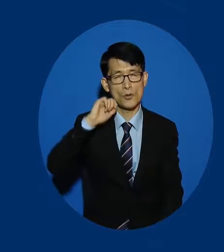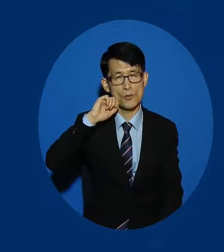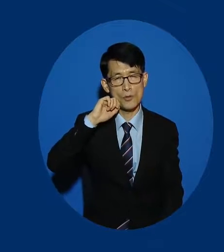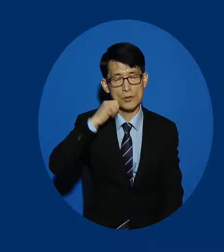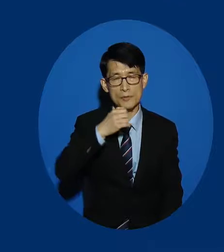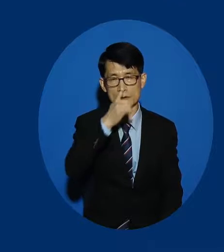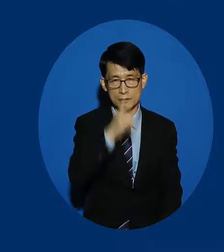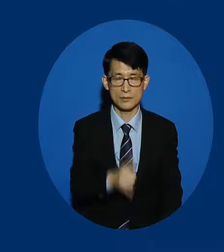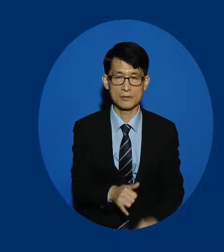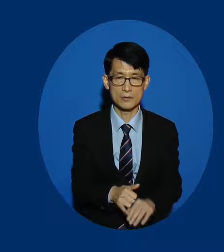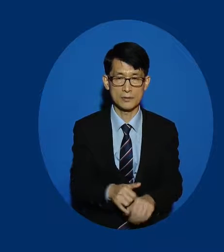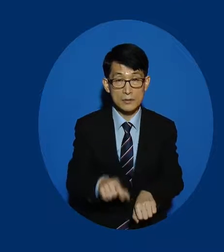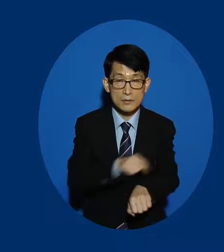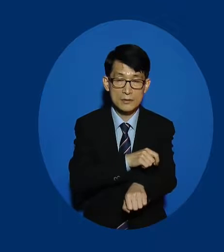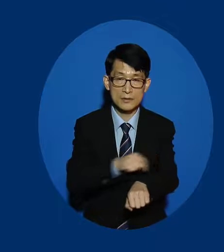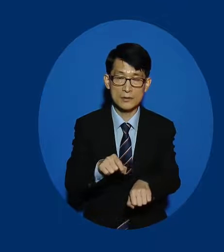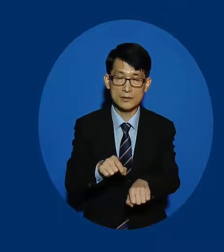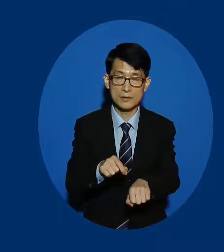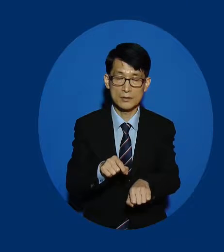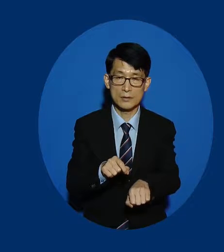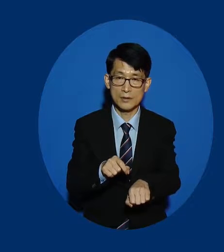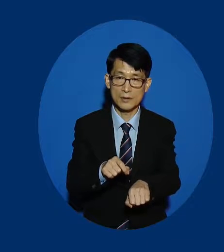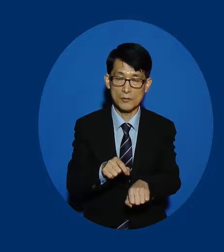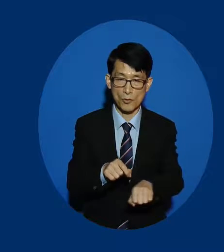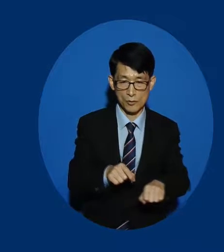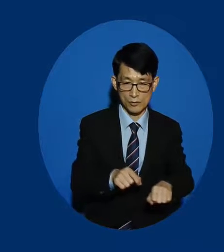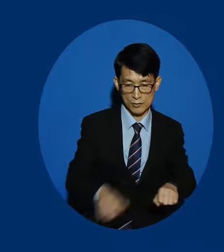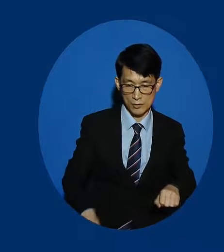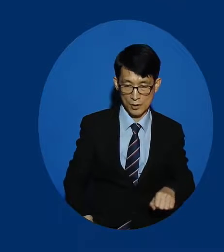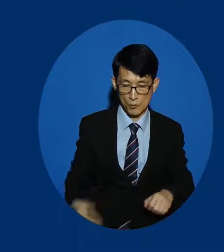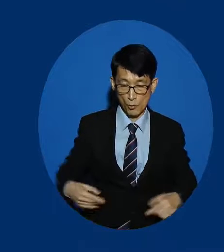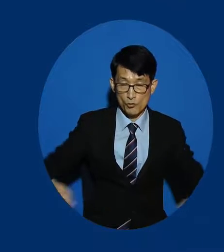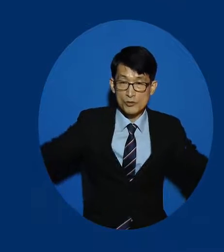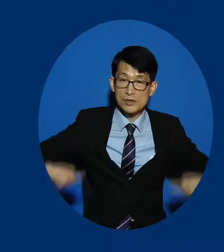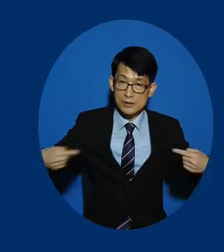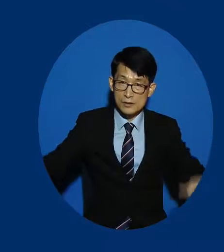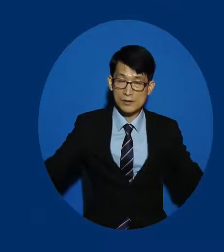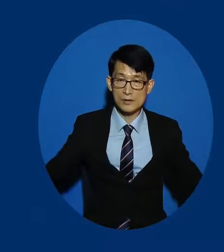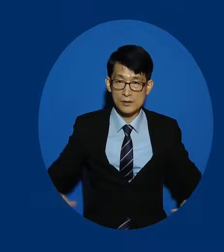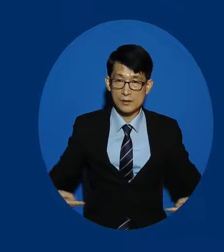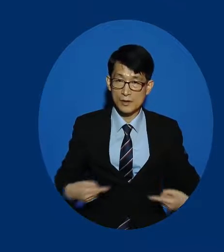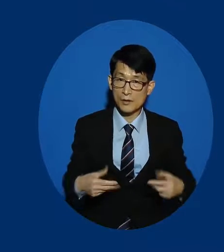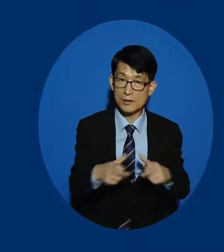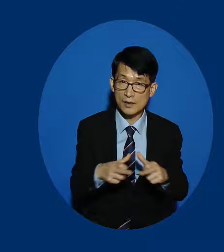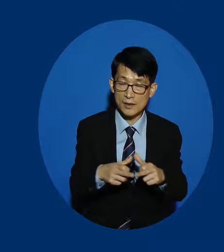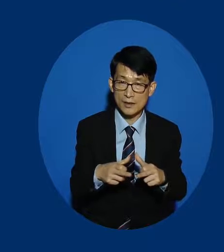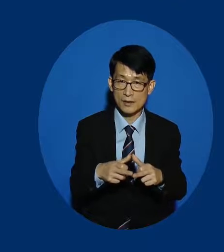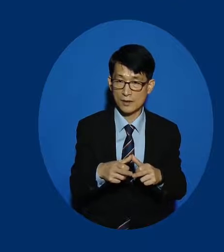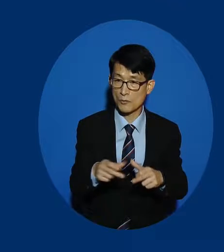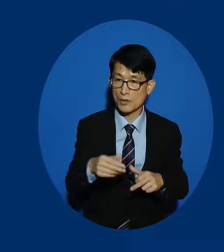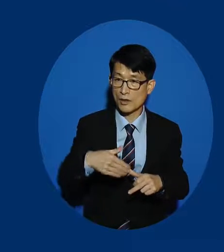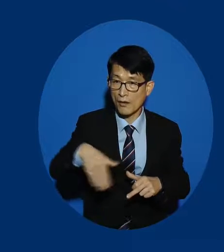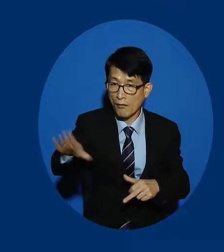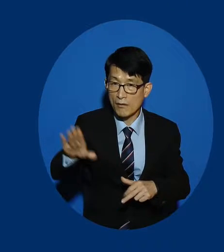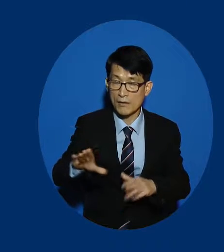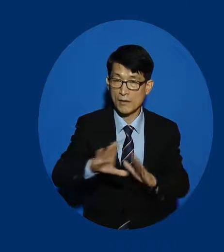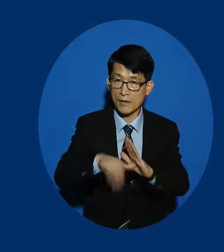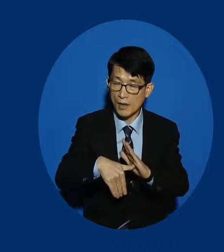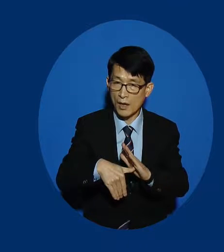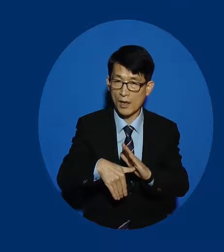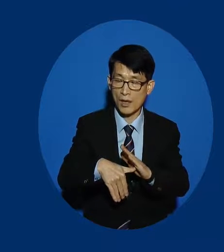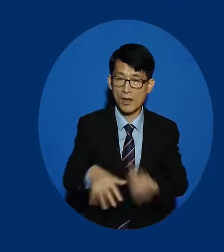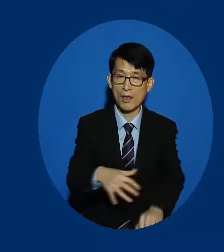감각 장애인들, 뭐 이동 장애인들은 그 어떤 그 그 이동 문제 때문에 어려움을 겪고